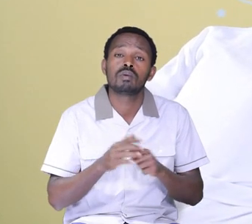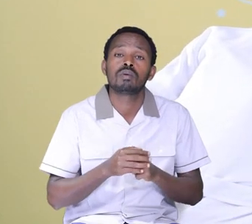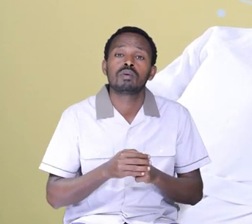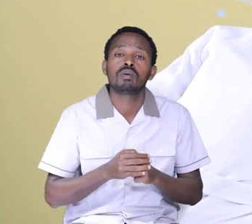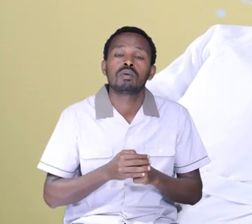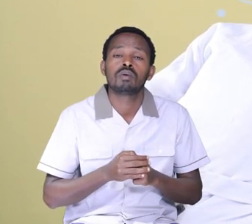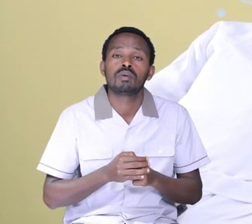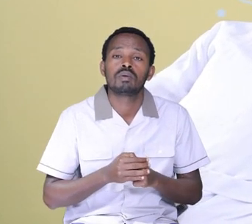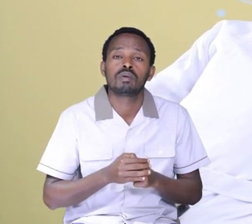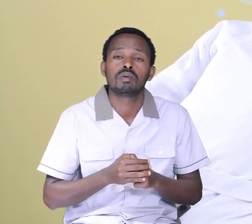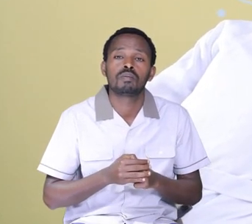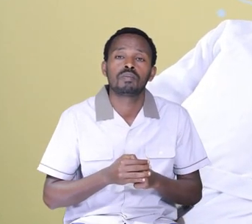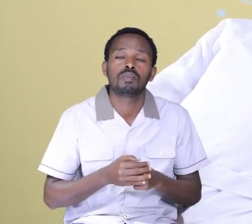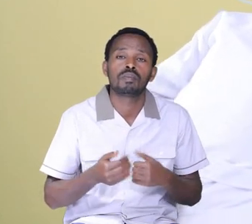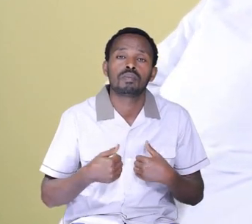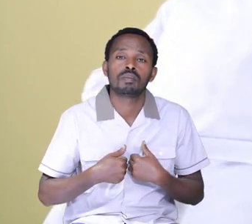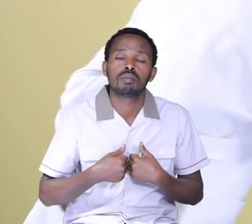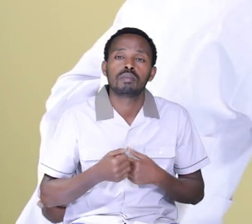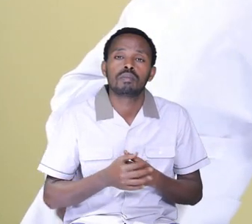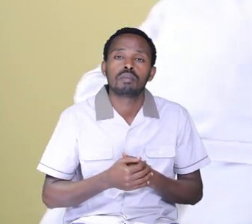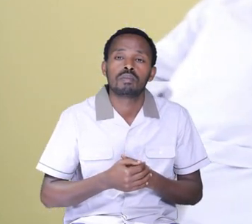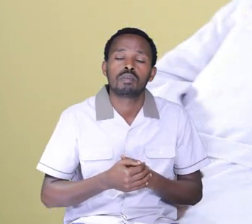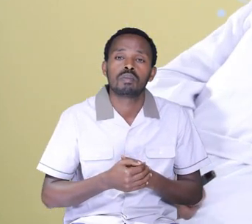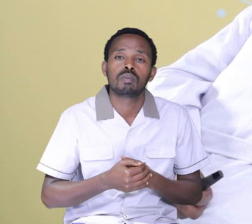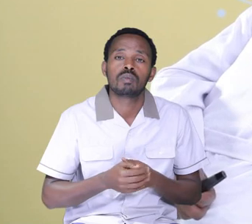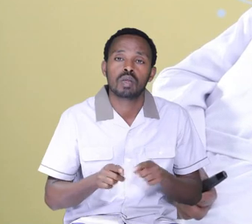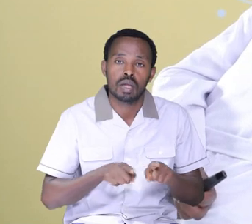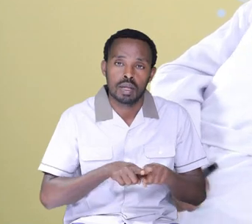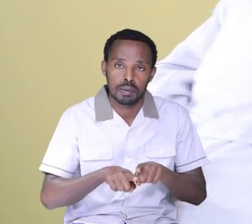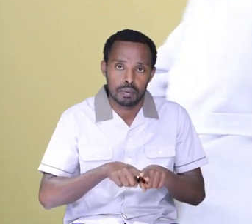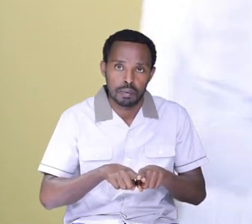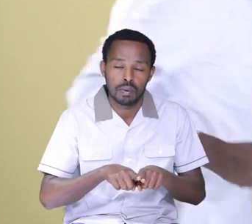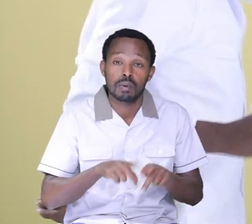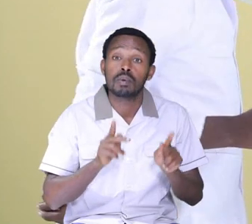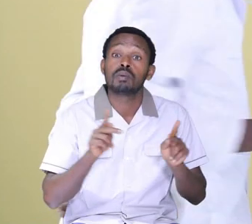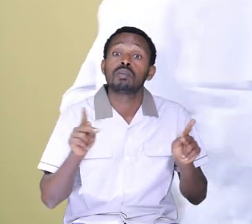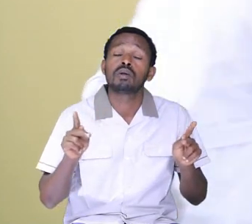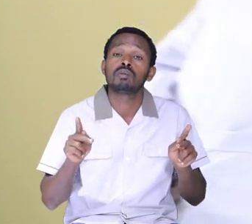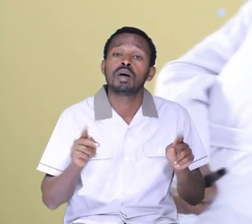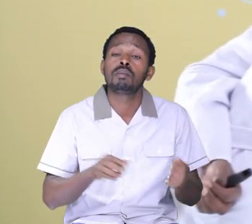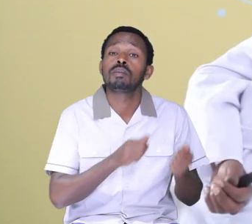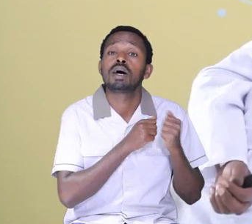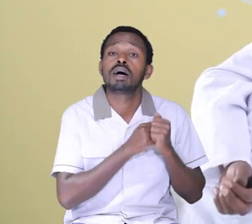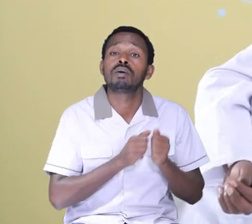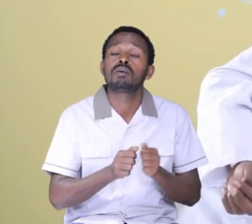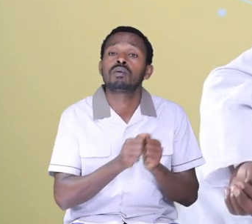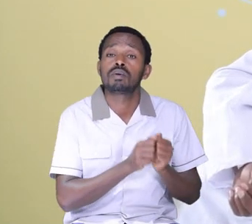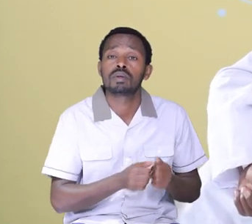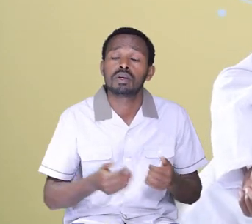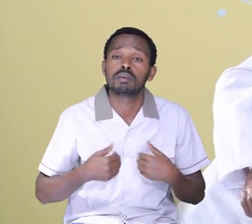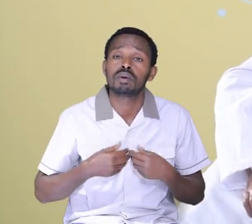faayidaan makaanikaalaa hariiroo pirooporshinaalummaa kallattii ba'aa wajjin qaba. Akkasumas faayidaan